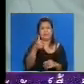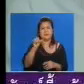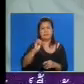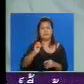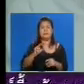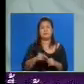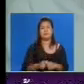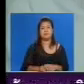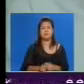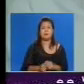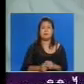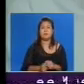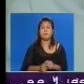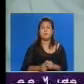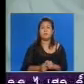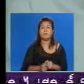หา rebels petty ยงึ